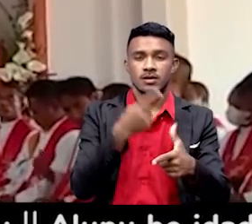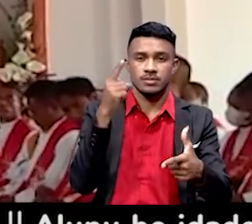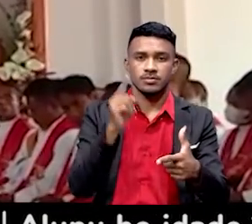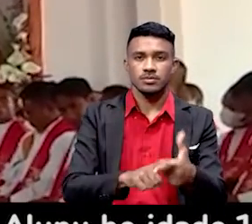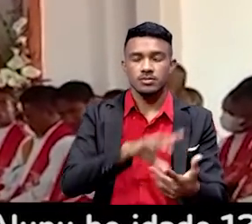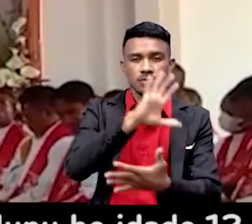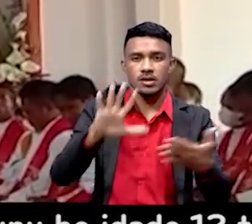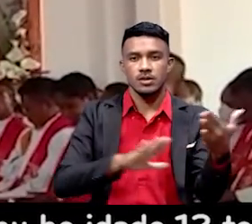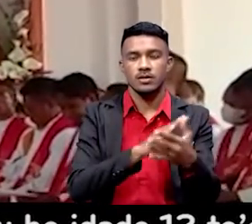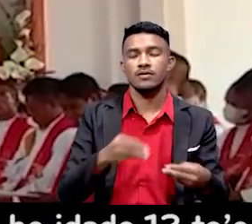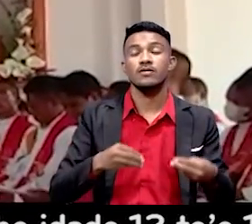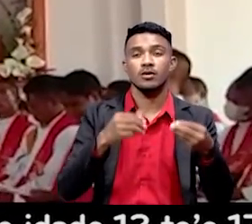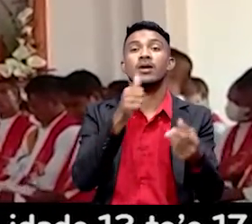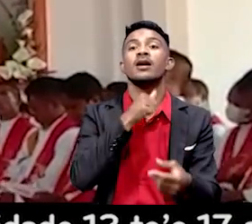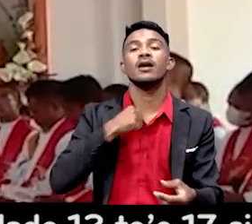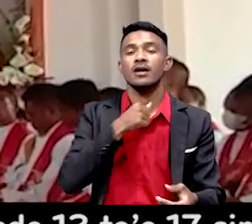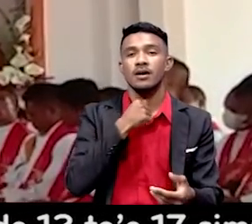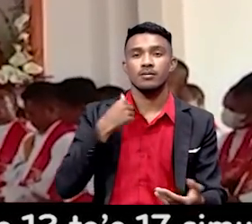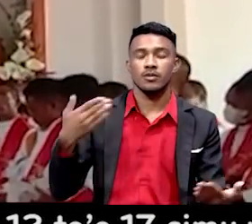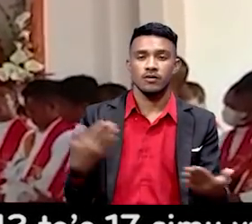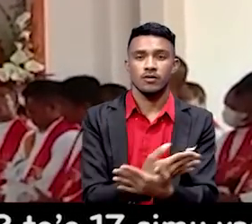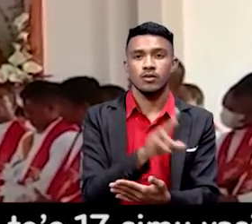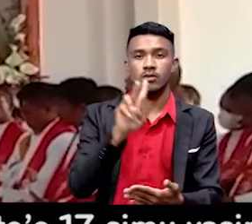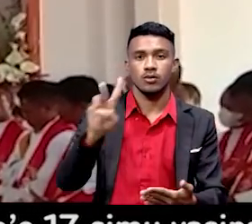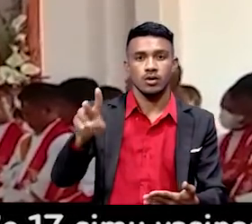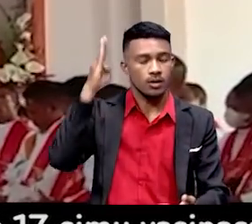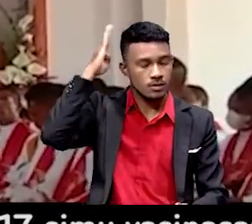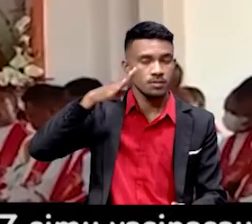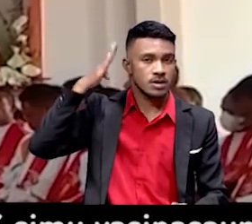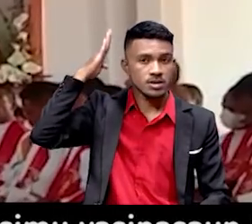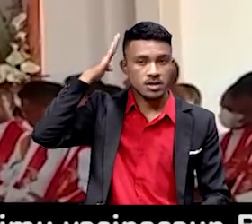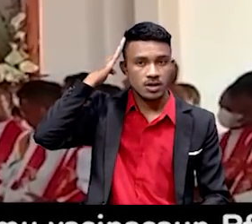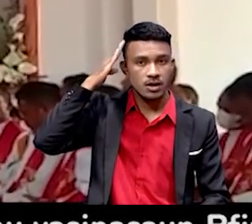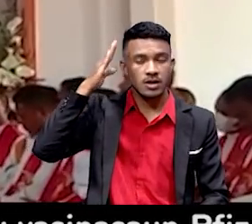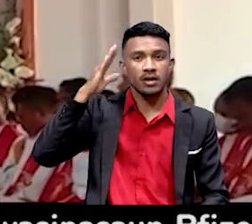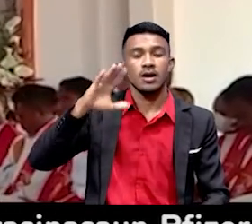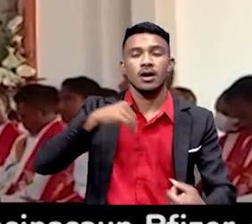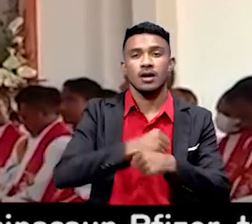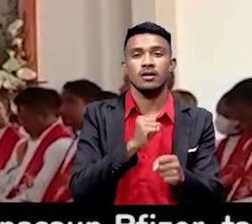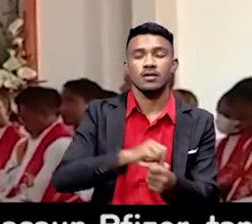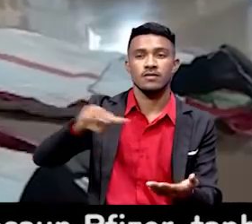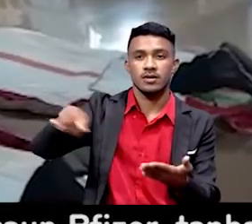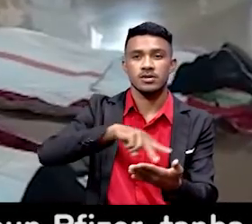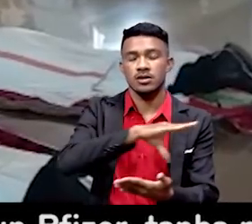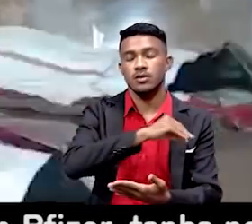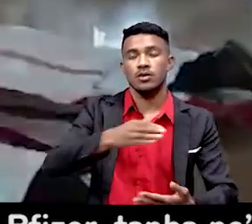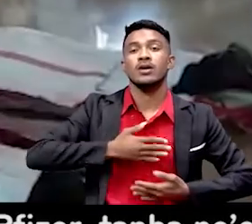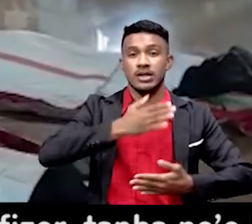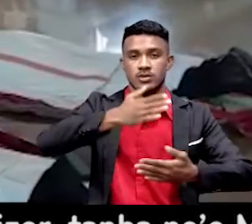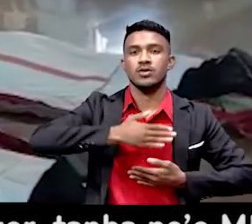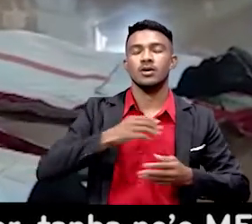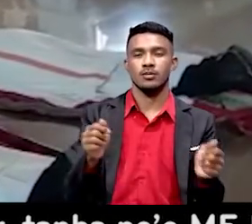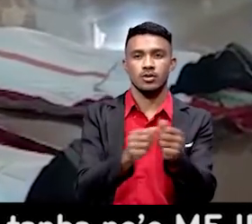ordenação, ba amululik fong na Ruané, Dom Basílio do Nascimento, festeza no Haxorok Hamutu, ho